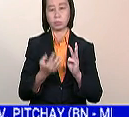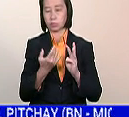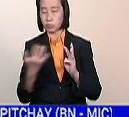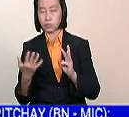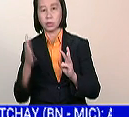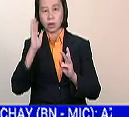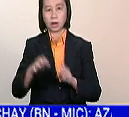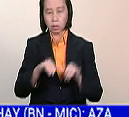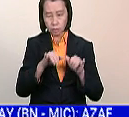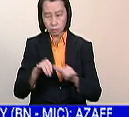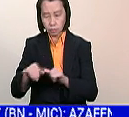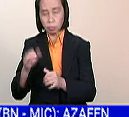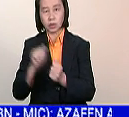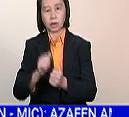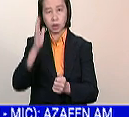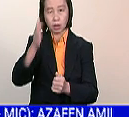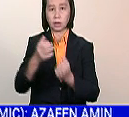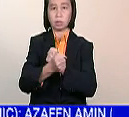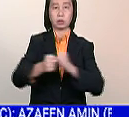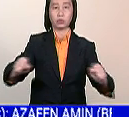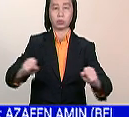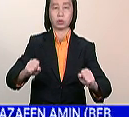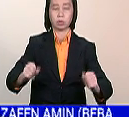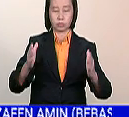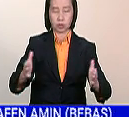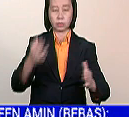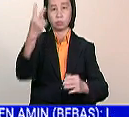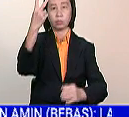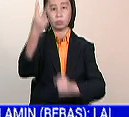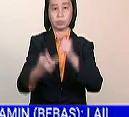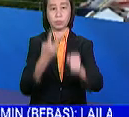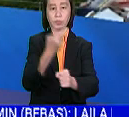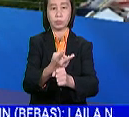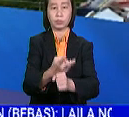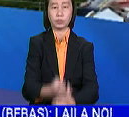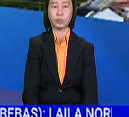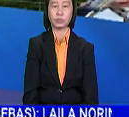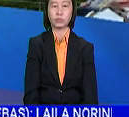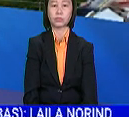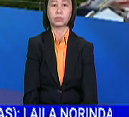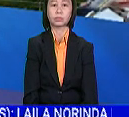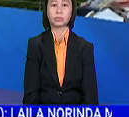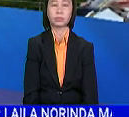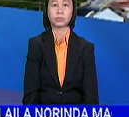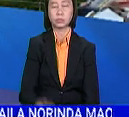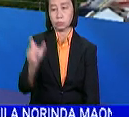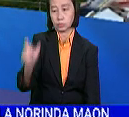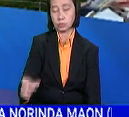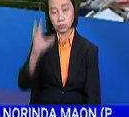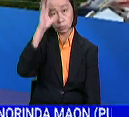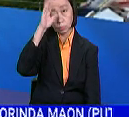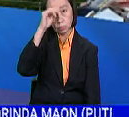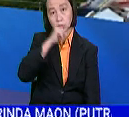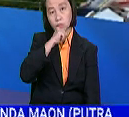Letakkan disukai dan dijangkau siapa dalam tempoh duet tentu seorang lelaki